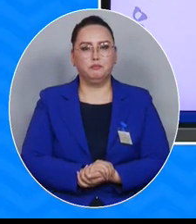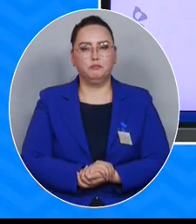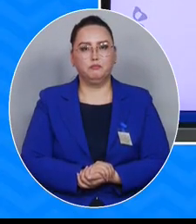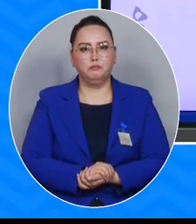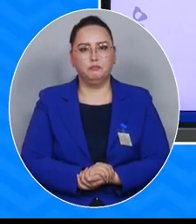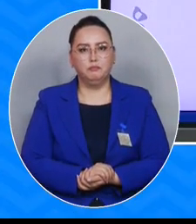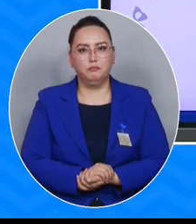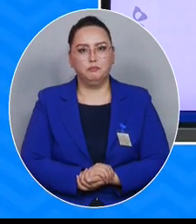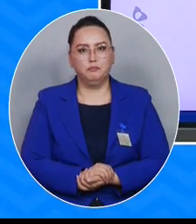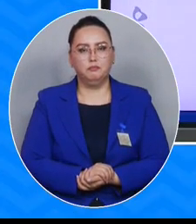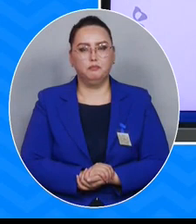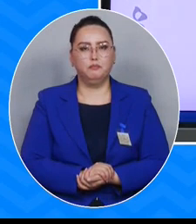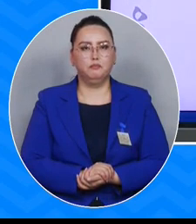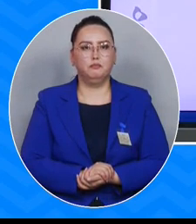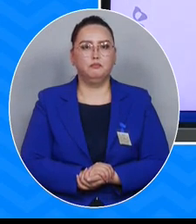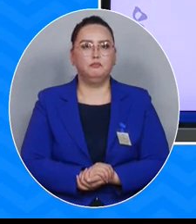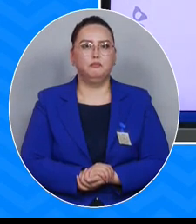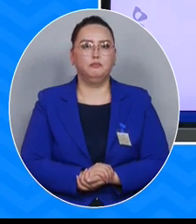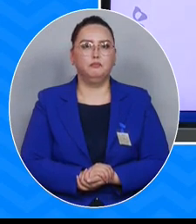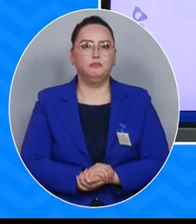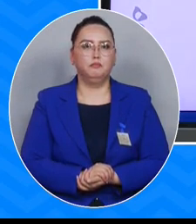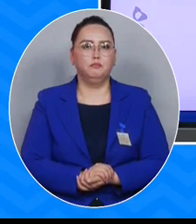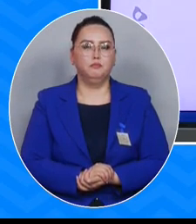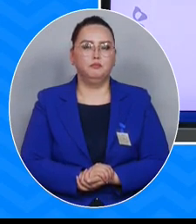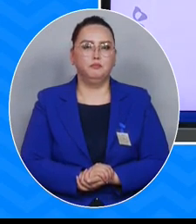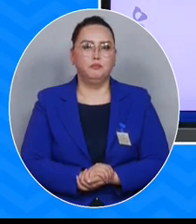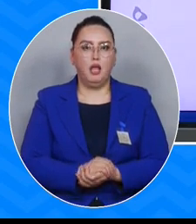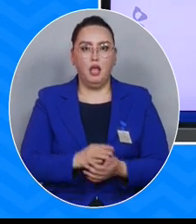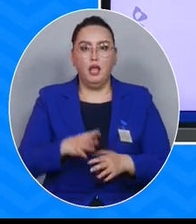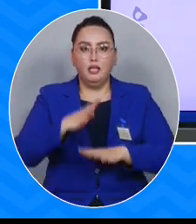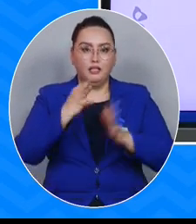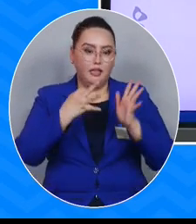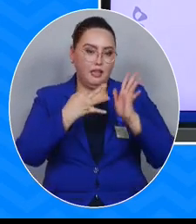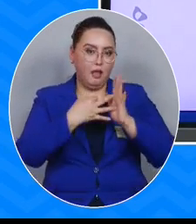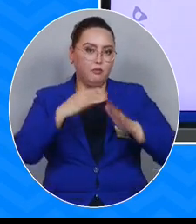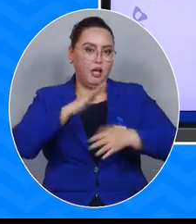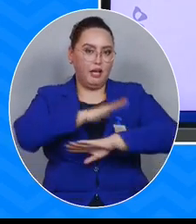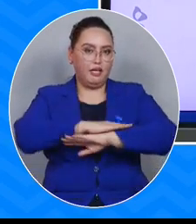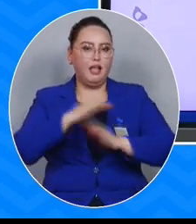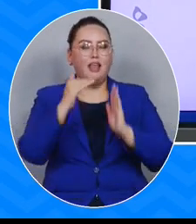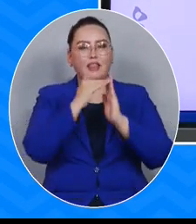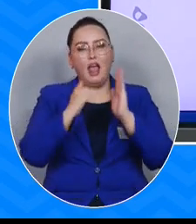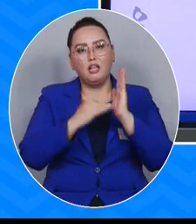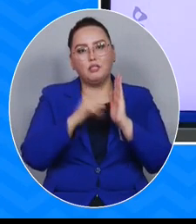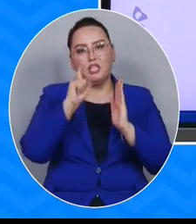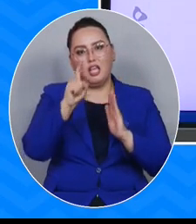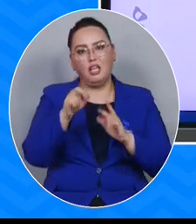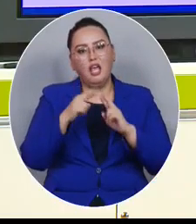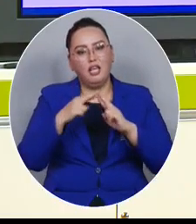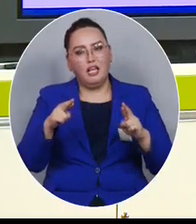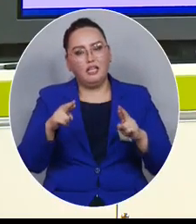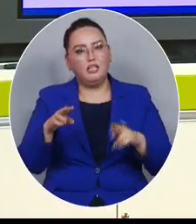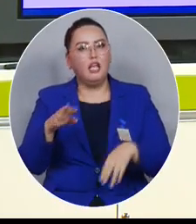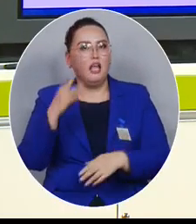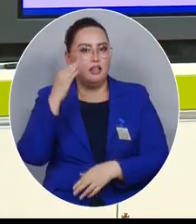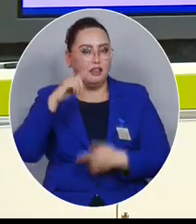өөлтөөөлөөөлөөөлөөөөлөөөлөөөлөөө үнцэн шинжииг ялхон тайнах, заадагагоран рангэд болуу талбурсэээх нээдгээр шинжуудыг ялхон тайнах, гэсэээ эм